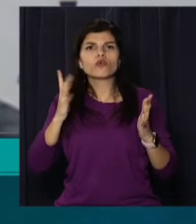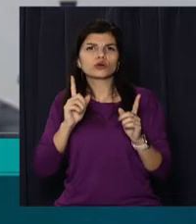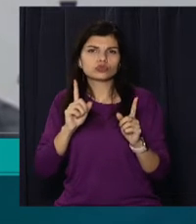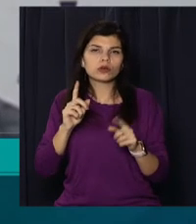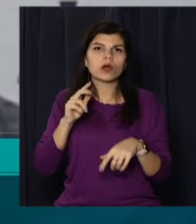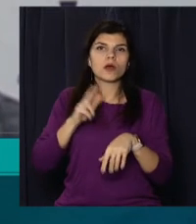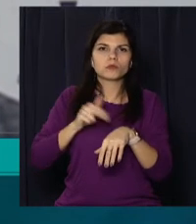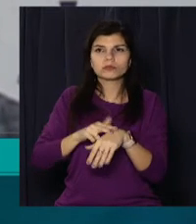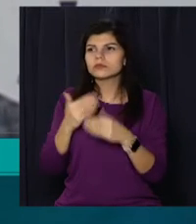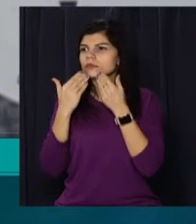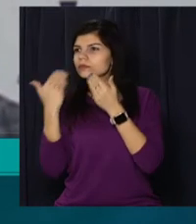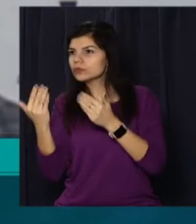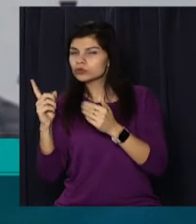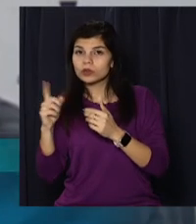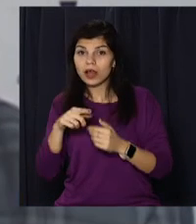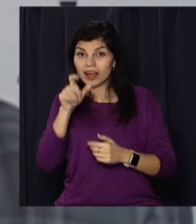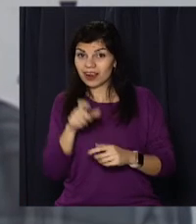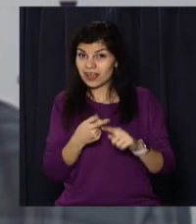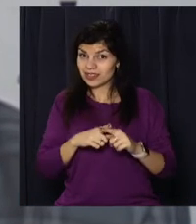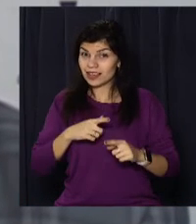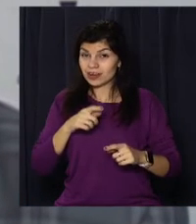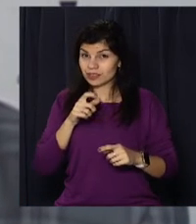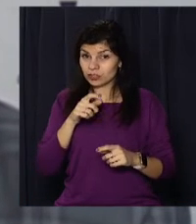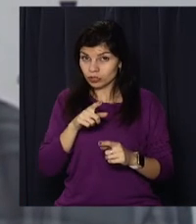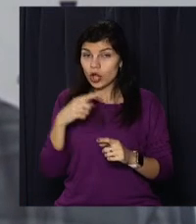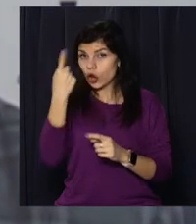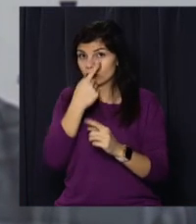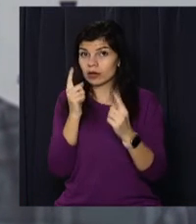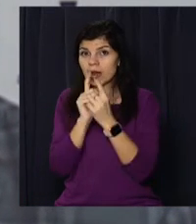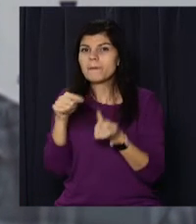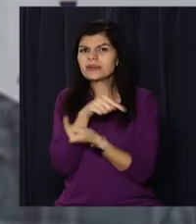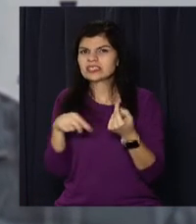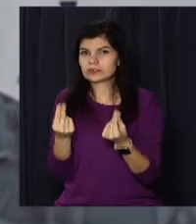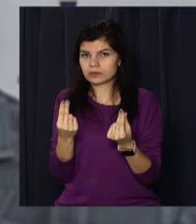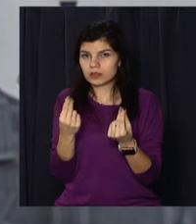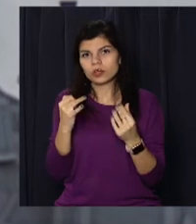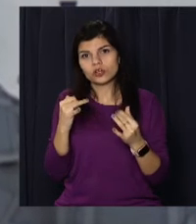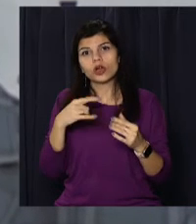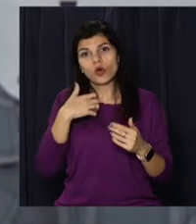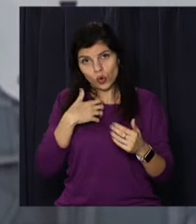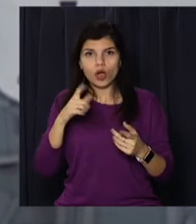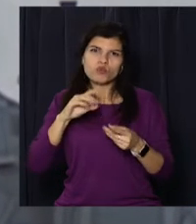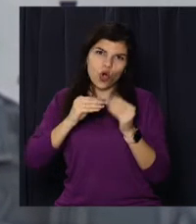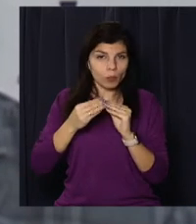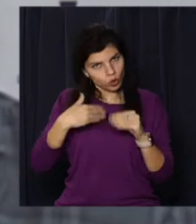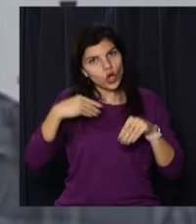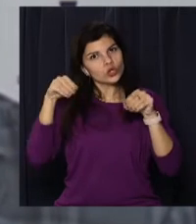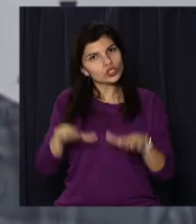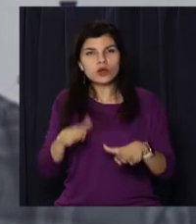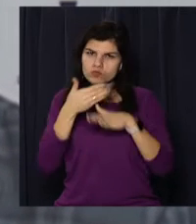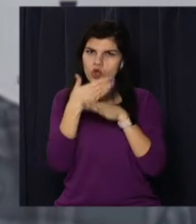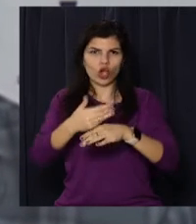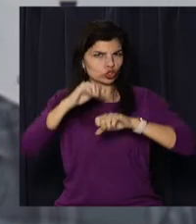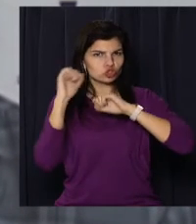заявою. Згодом активіст ініціював особисту зустріч із бізнесменом та пропонував вирішити це питання. Далі,